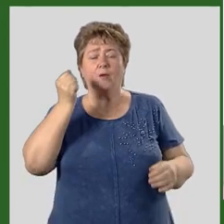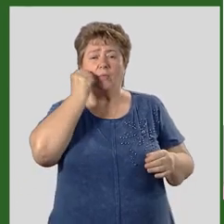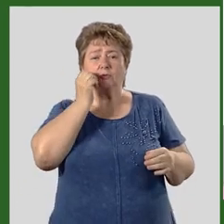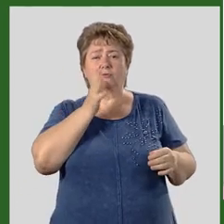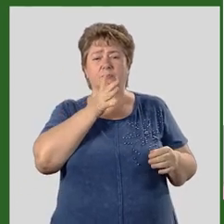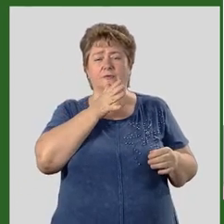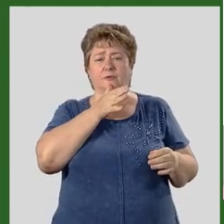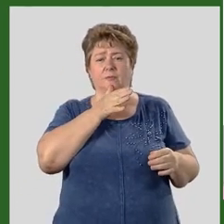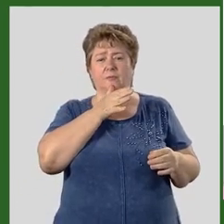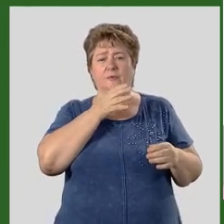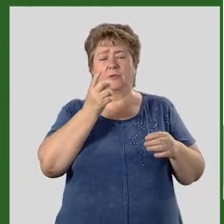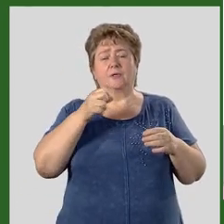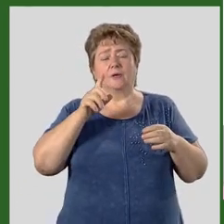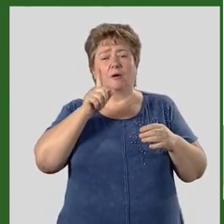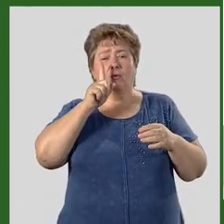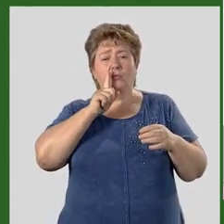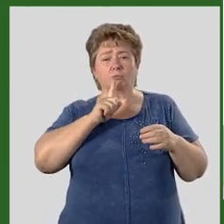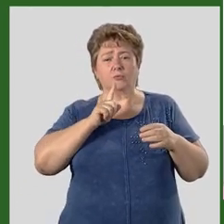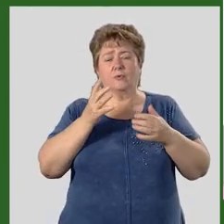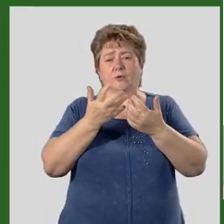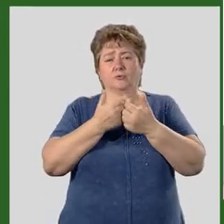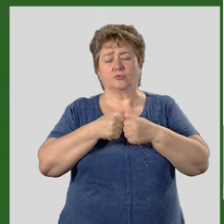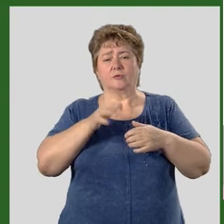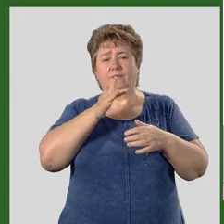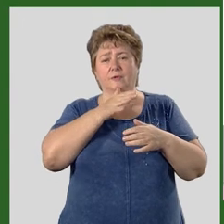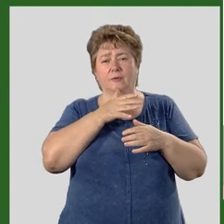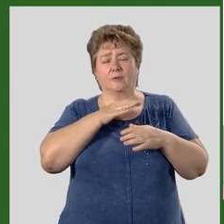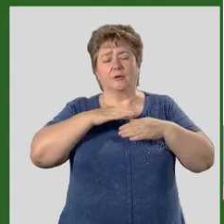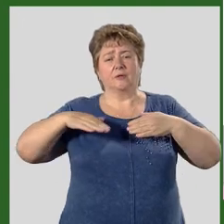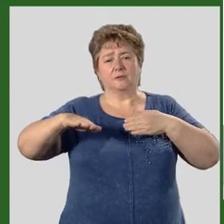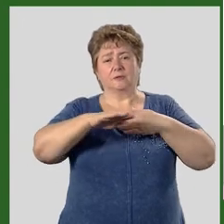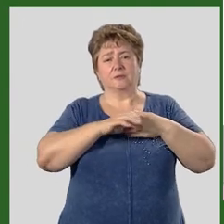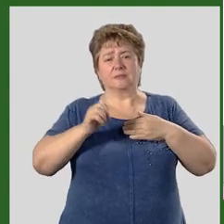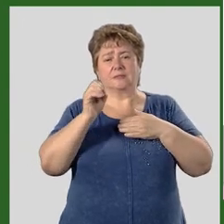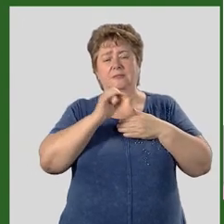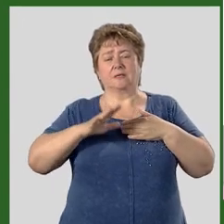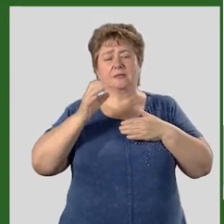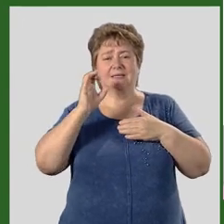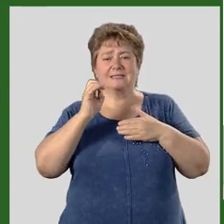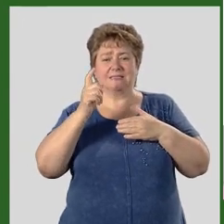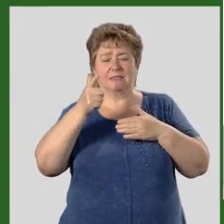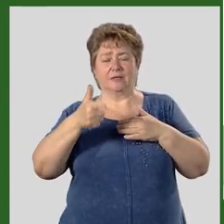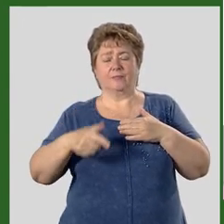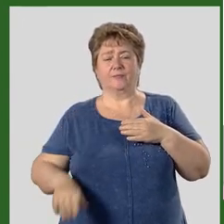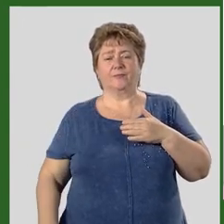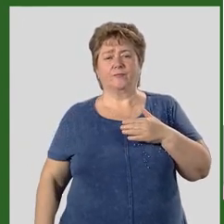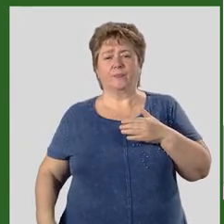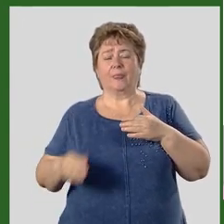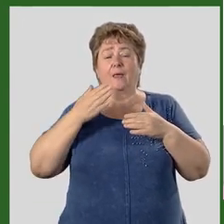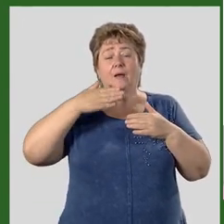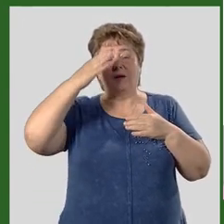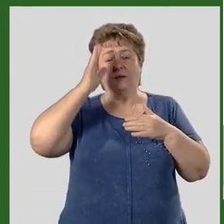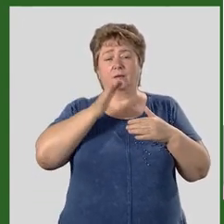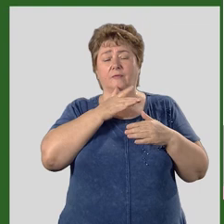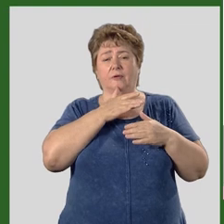Московское время. Для удобства отсчета времени на территории стран СНГ. Летнее